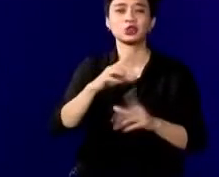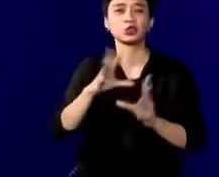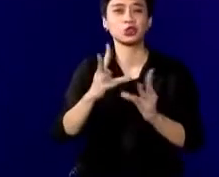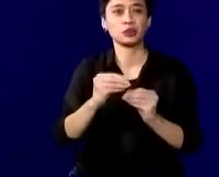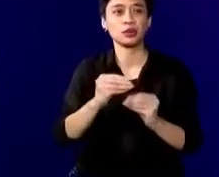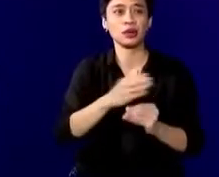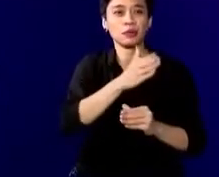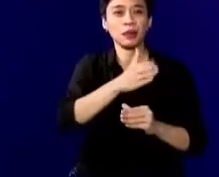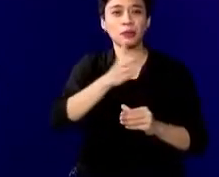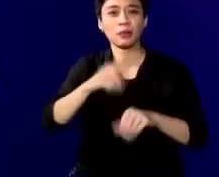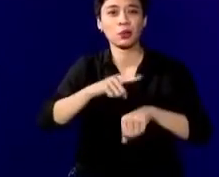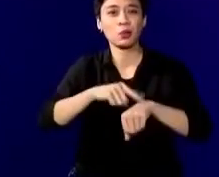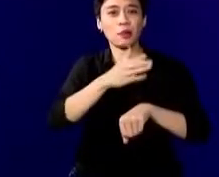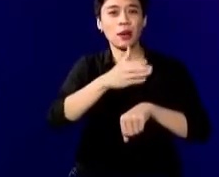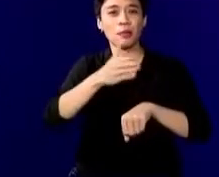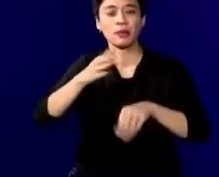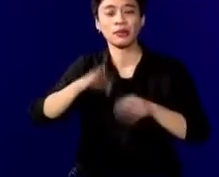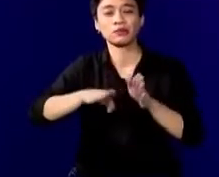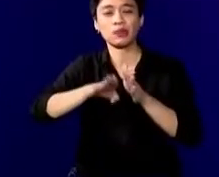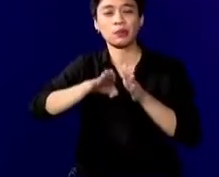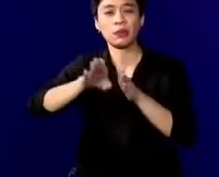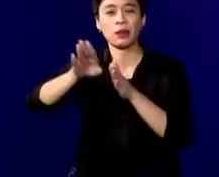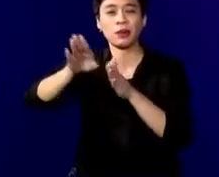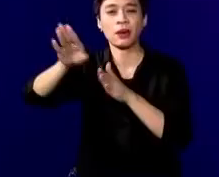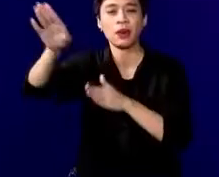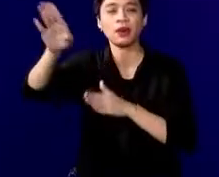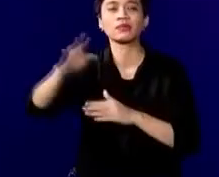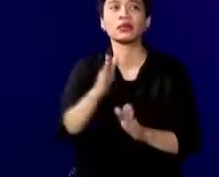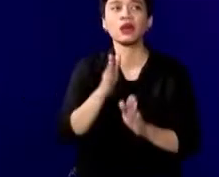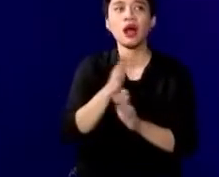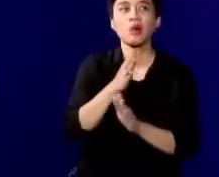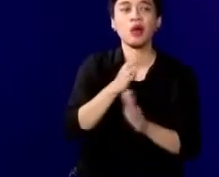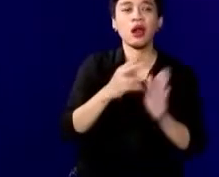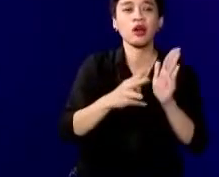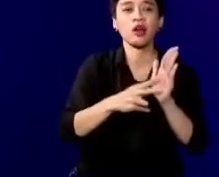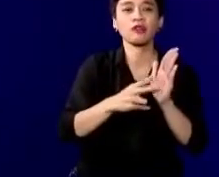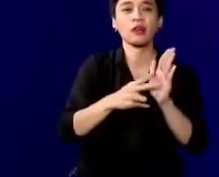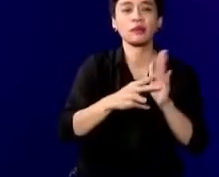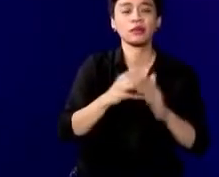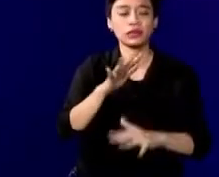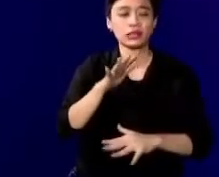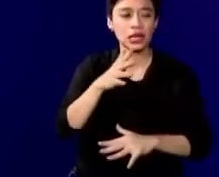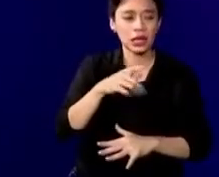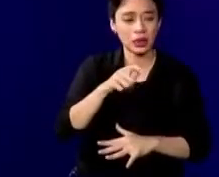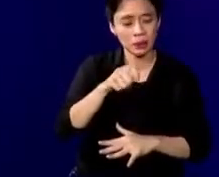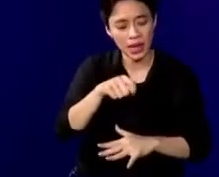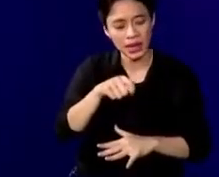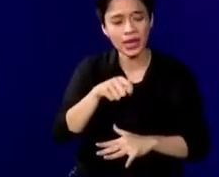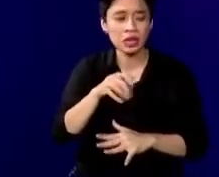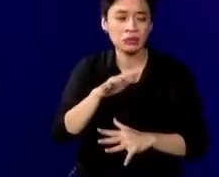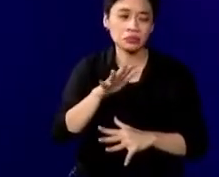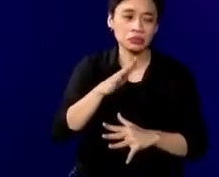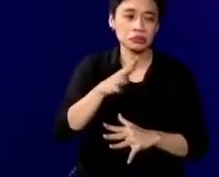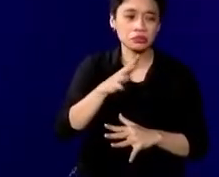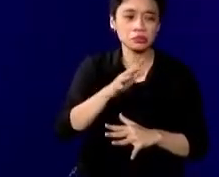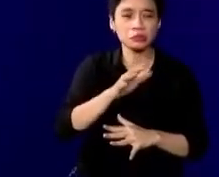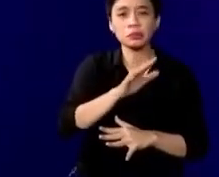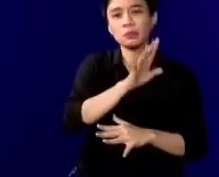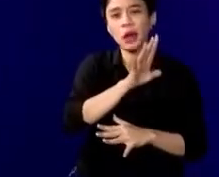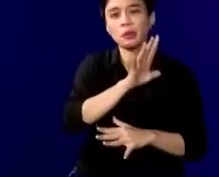Terus kalau kita lihat di awal November penggunaan itu kalau di rata-ratakan Masih